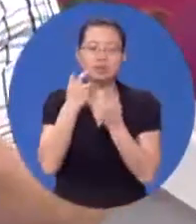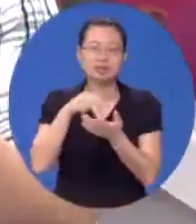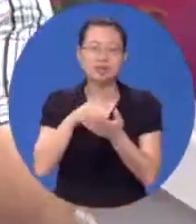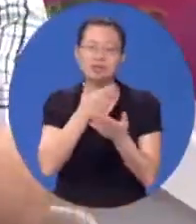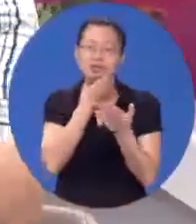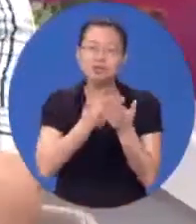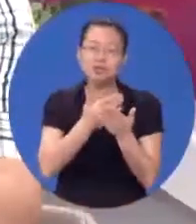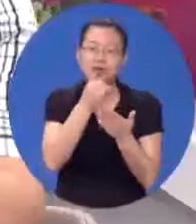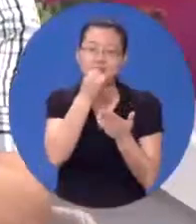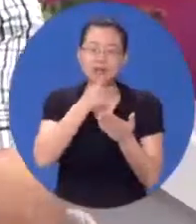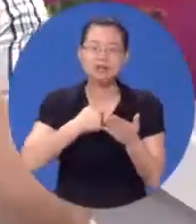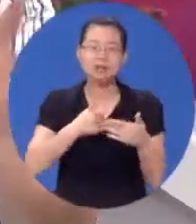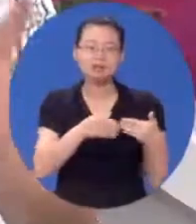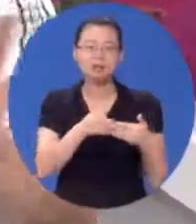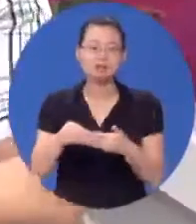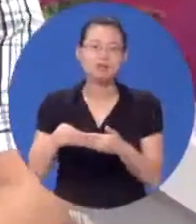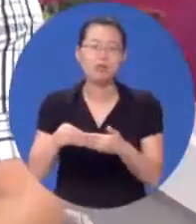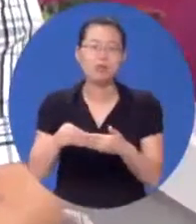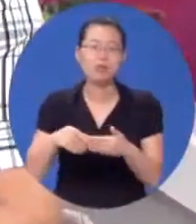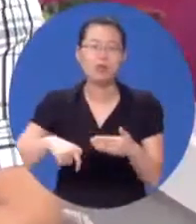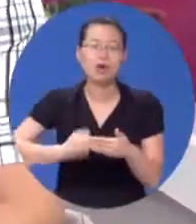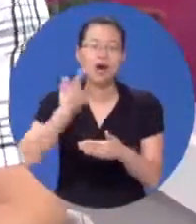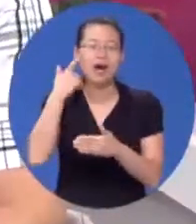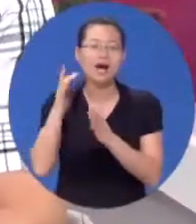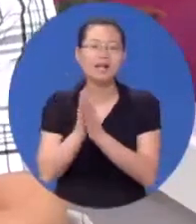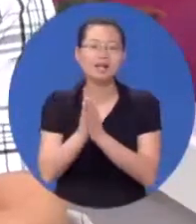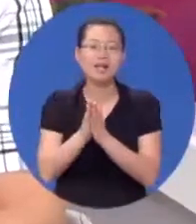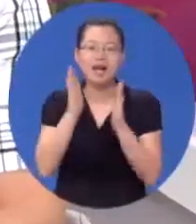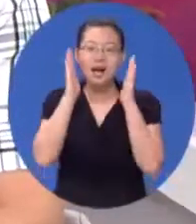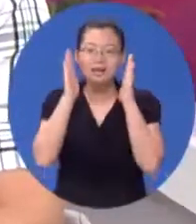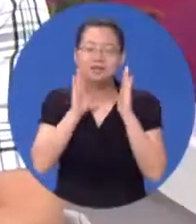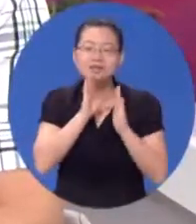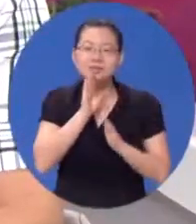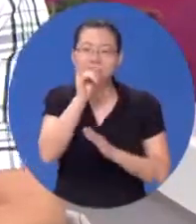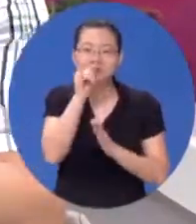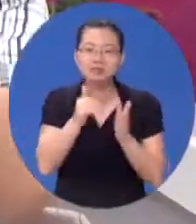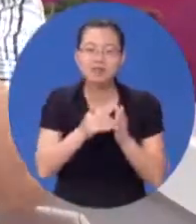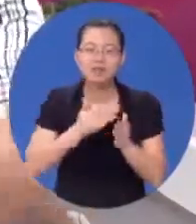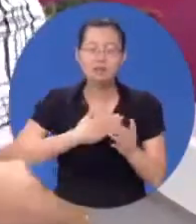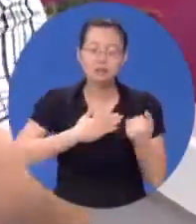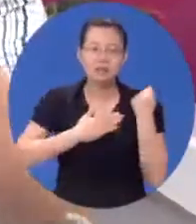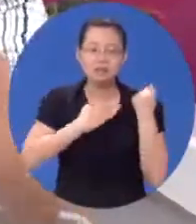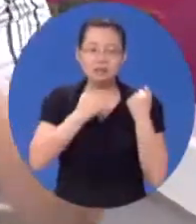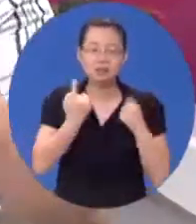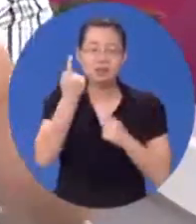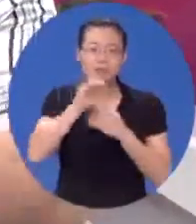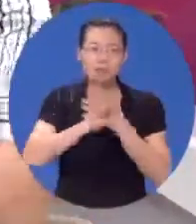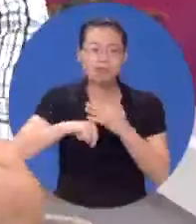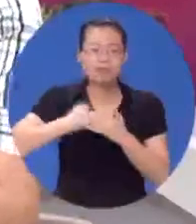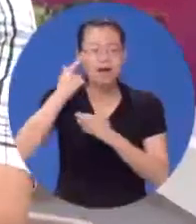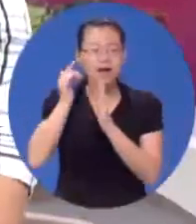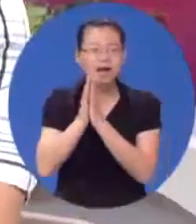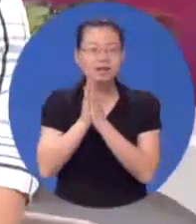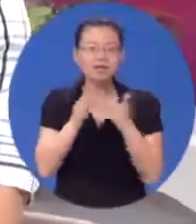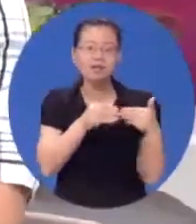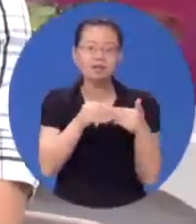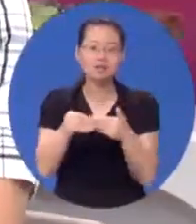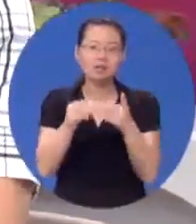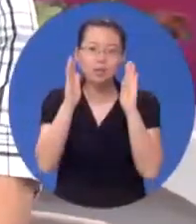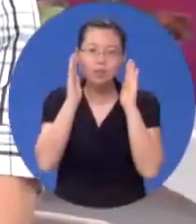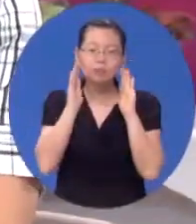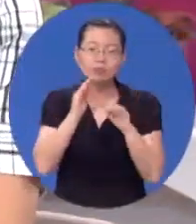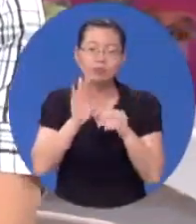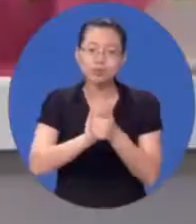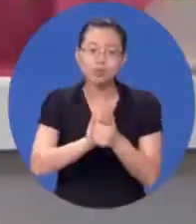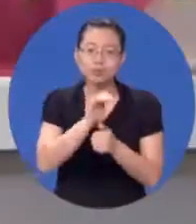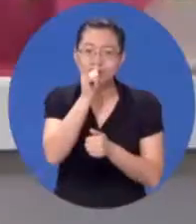중요하다고 생각하는 게 자기주도학습 얘기가 너무너무 많잖아요. 근데 그렇죠. 정서 지능이 높으면은 자기주도학습을 해나가는데도 도움이 많이 되는 건가요? 그렇죠.